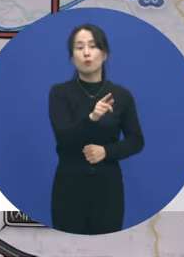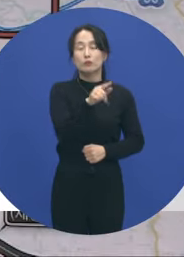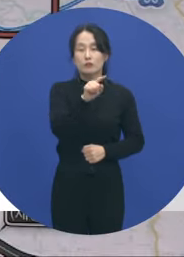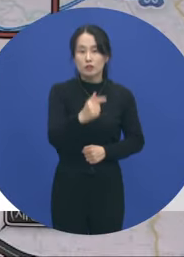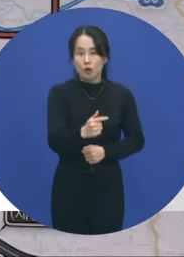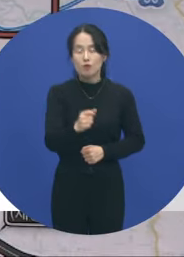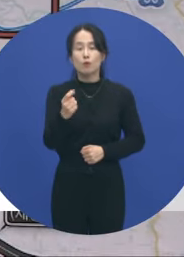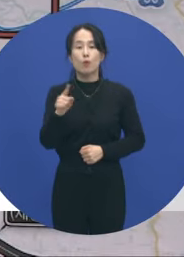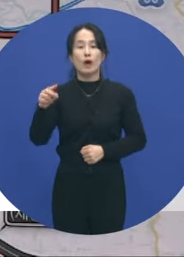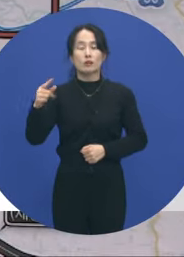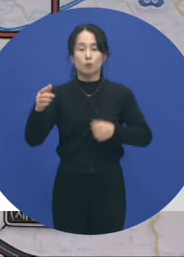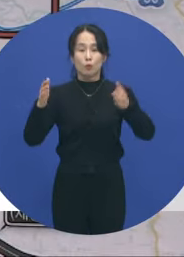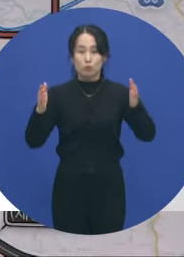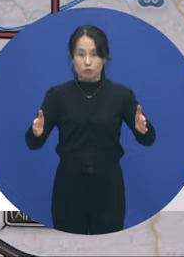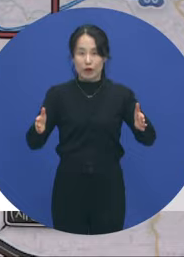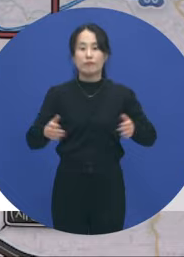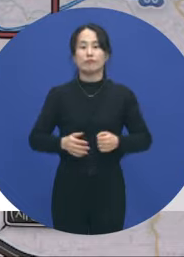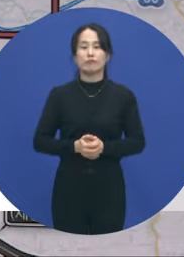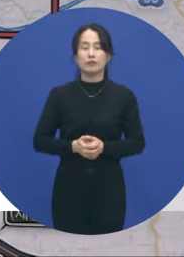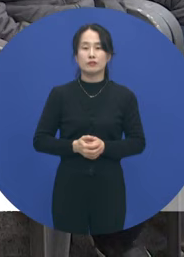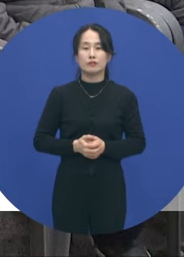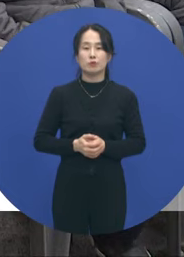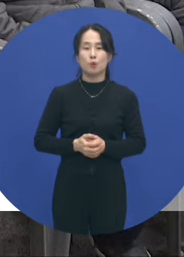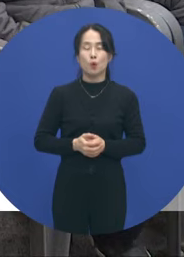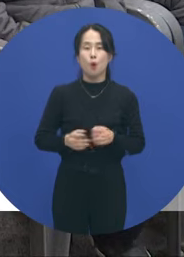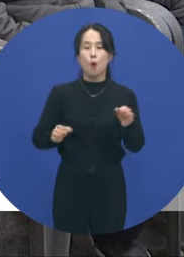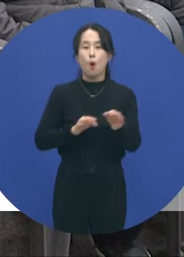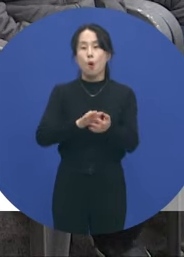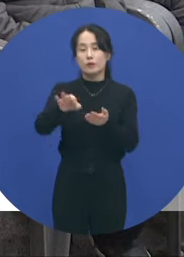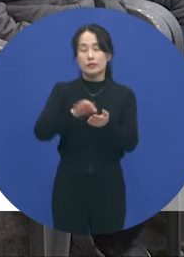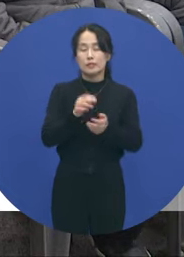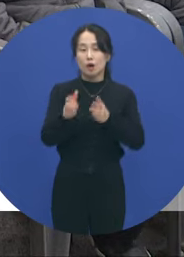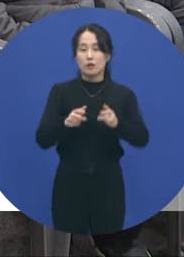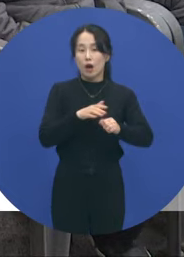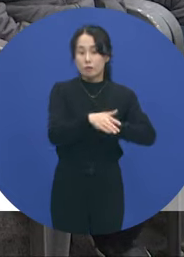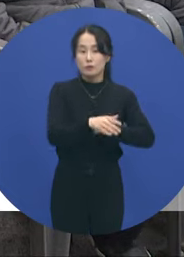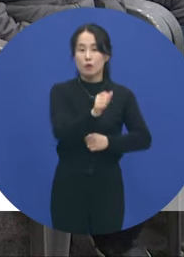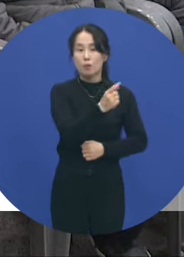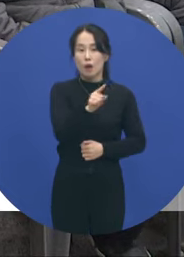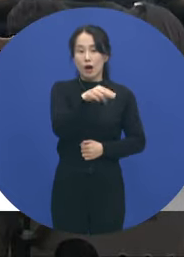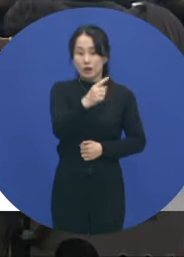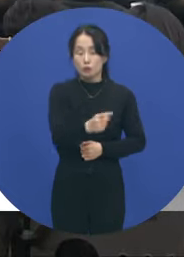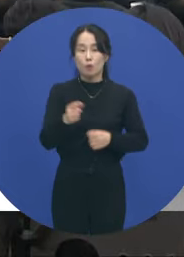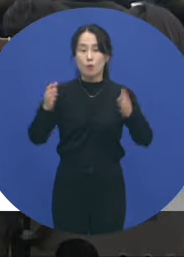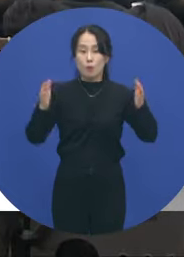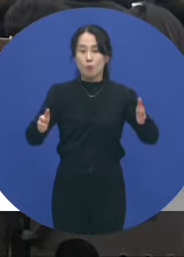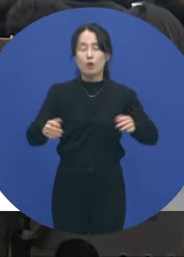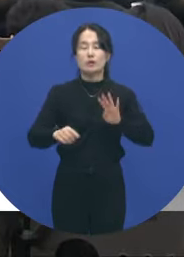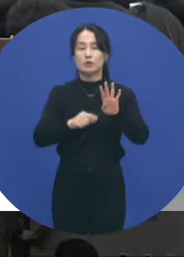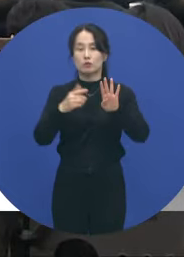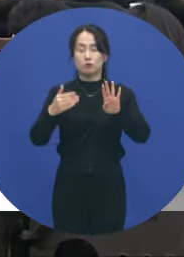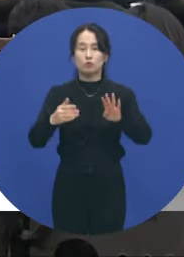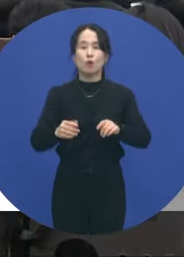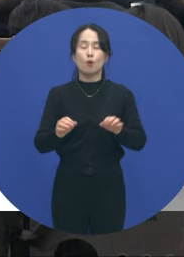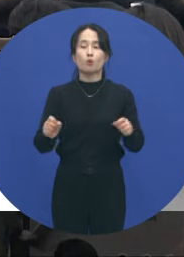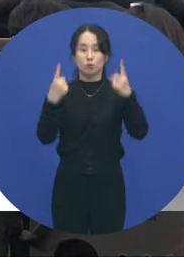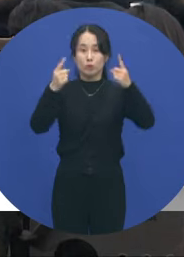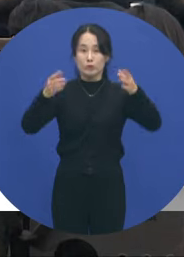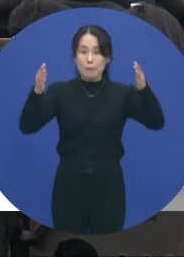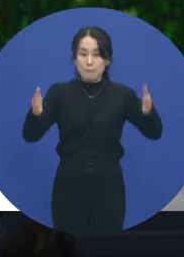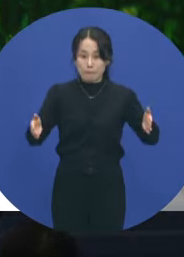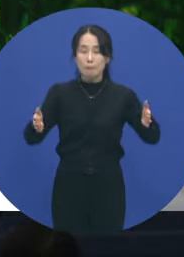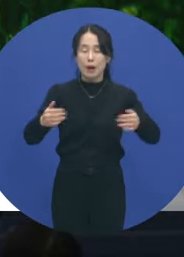포천 화도 구간 28.71 km 재정 사업 방식의 화도 조환 구간 4.92 km 동시에